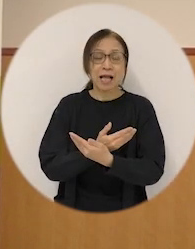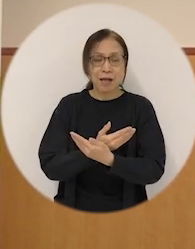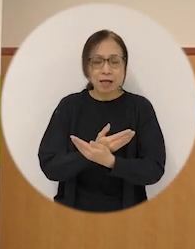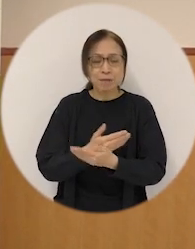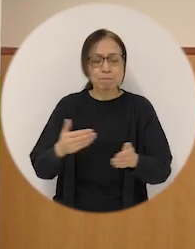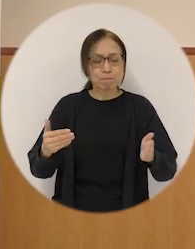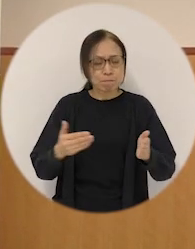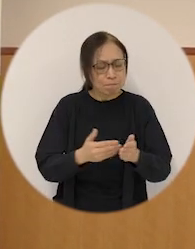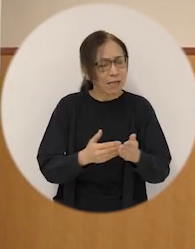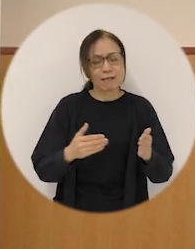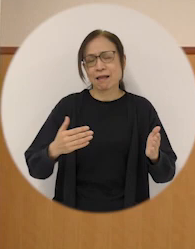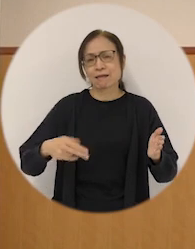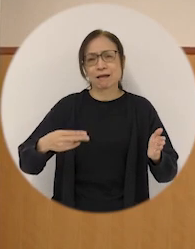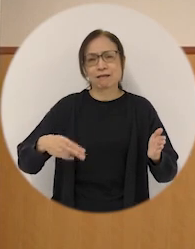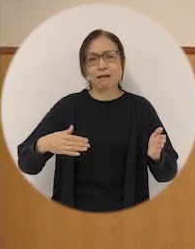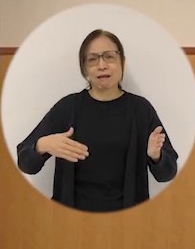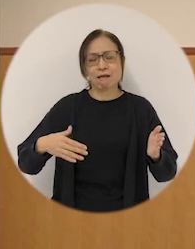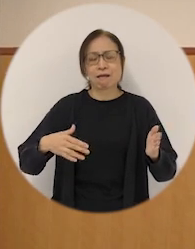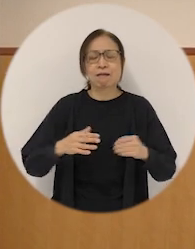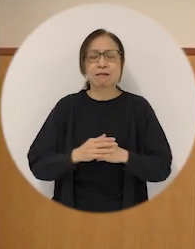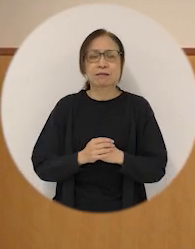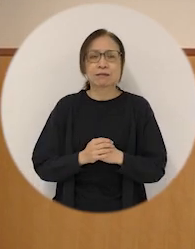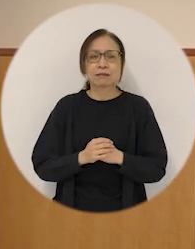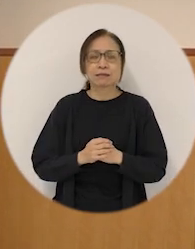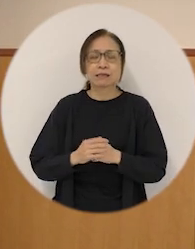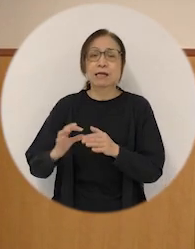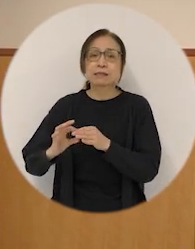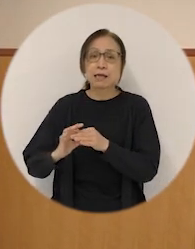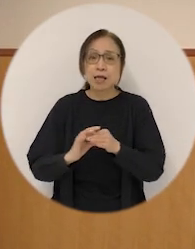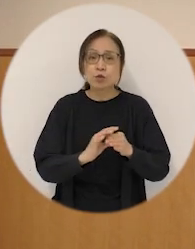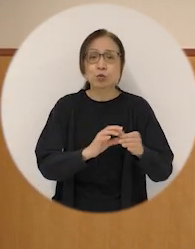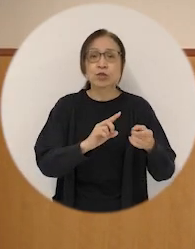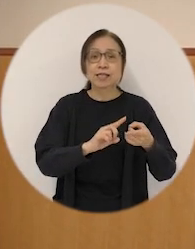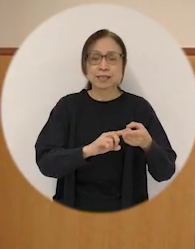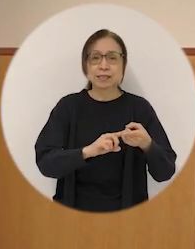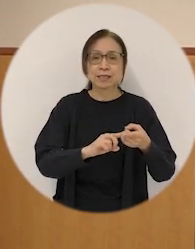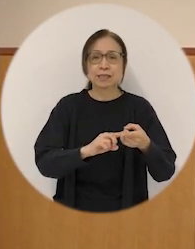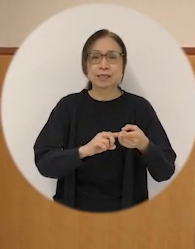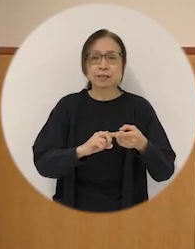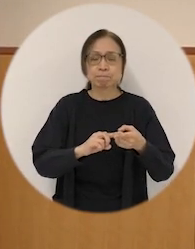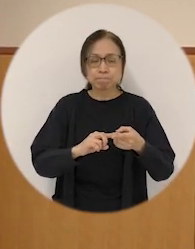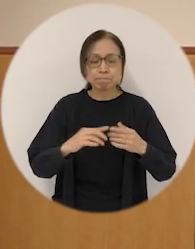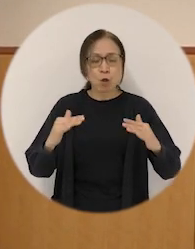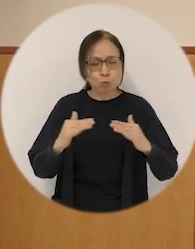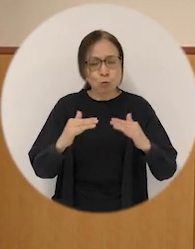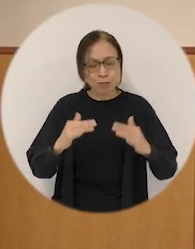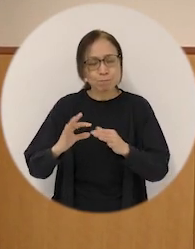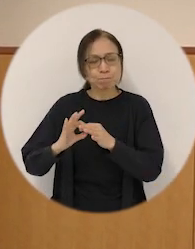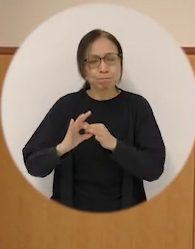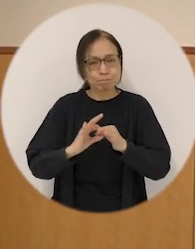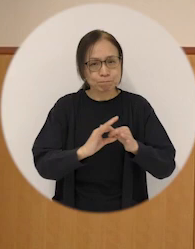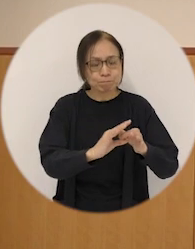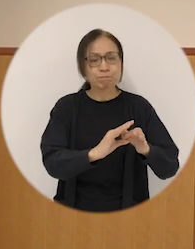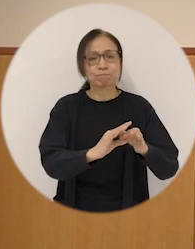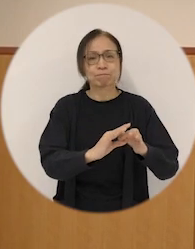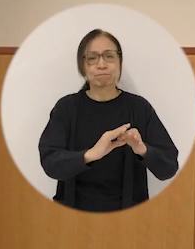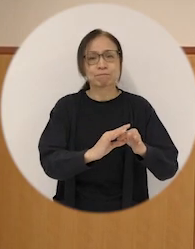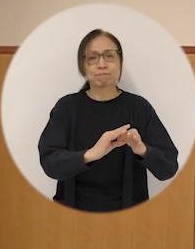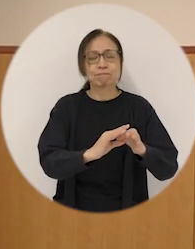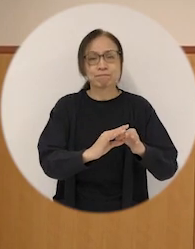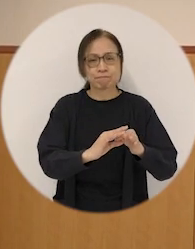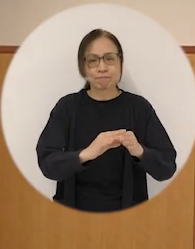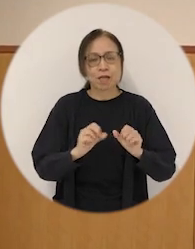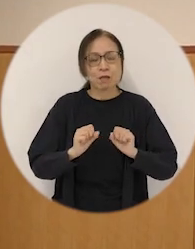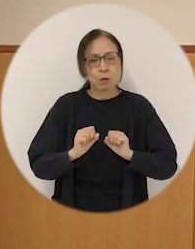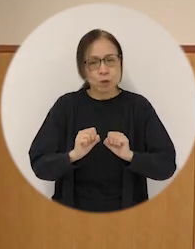ったということでありますが、継続的にこの協議を続けながらですね、これらに取り